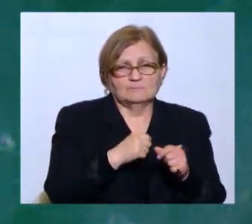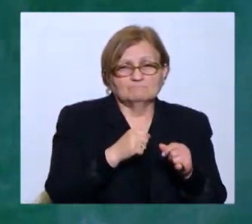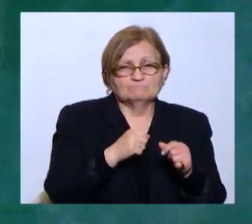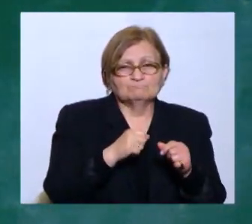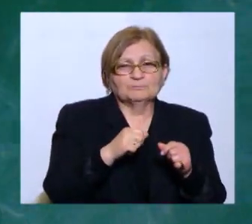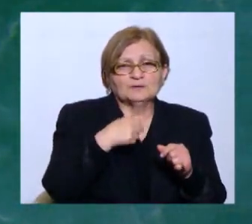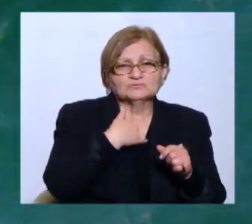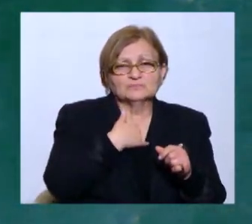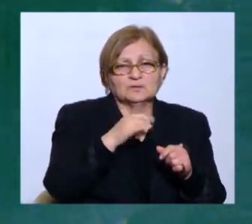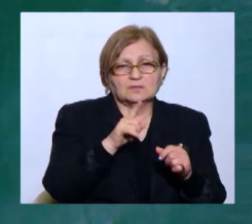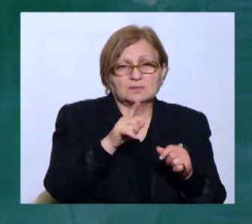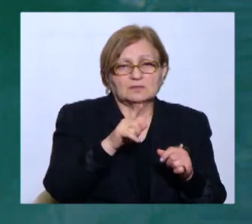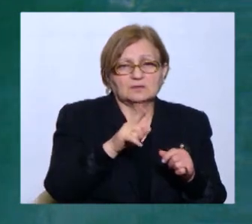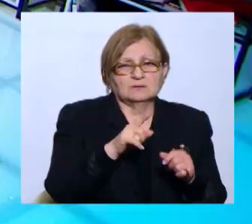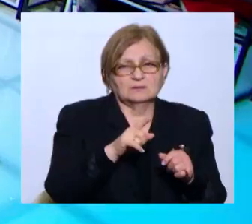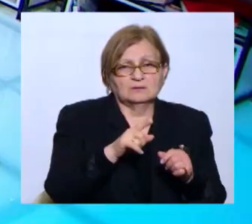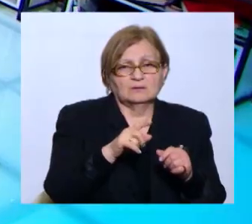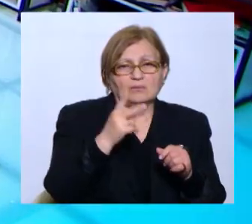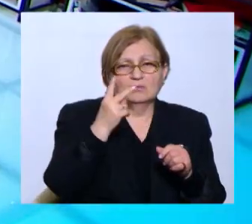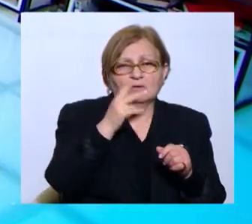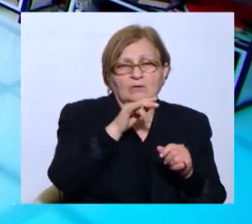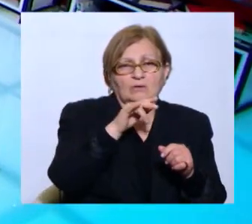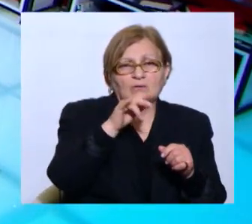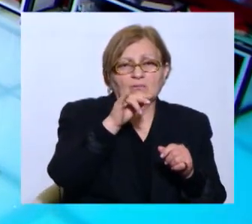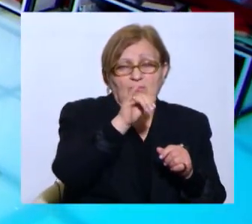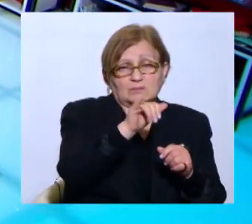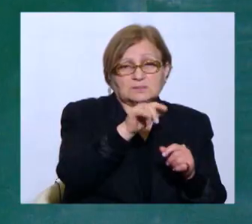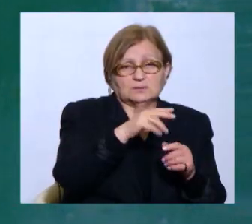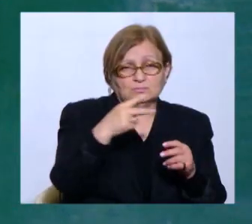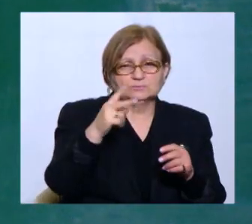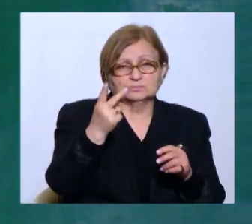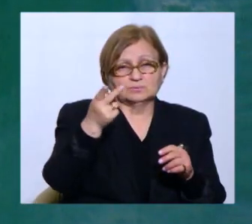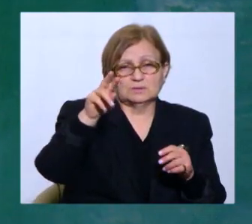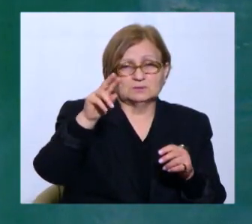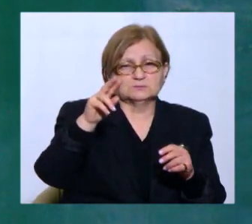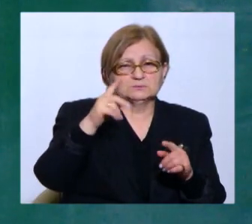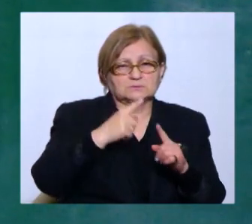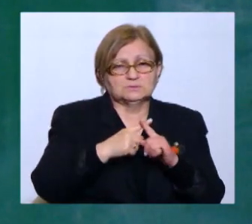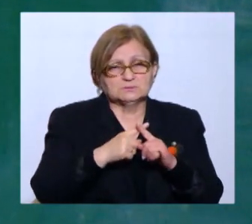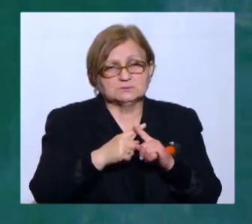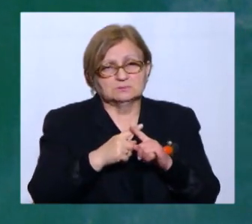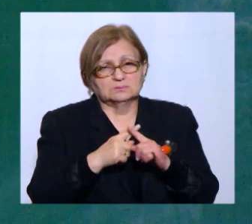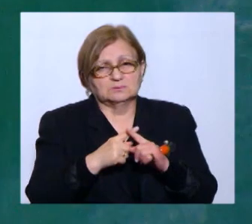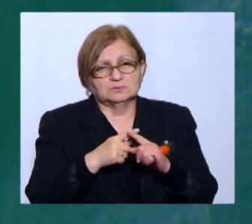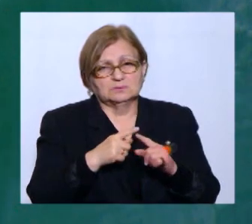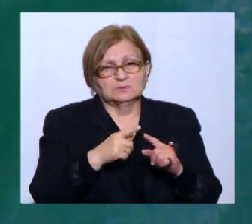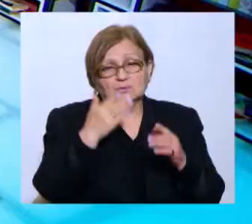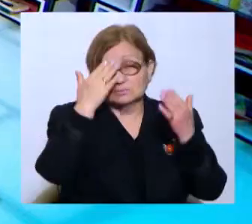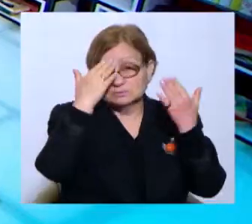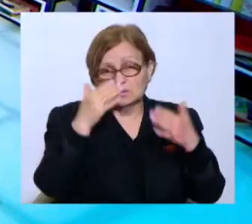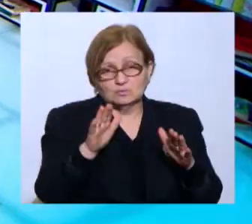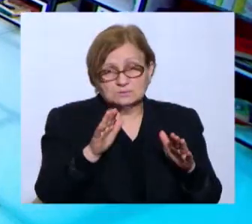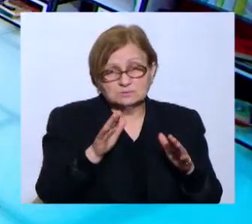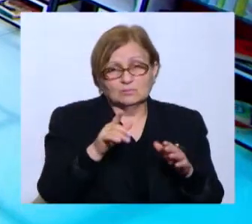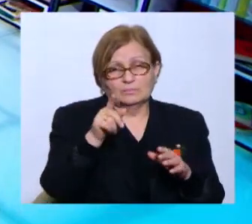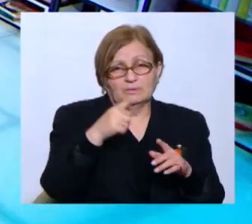ფუნქცია არის 2 ხარისხად x-ი და როგორც წესი არის ხოლმე, როდესაც ფუნქცია საერთოდ უცნობია, რომ